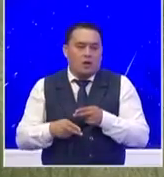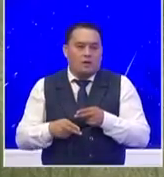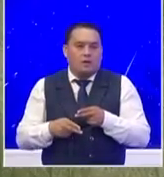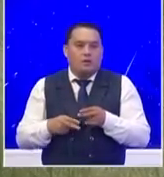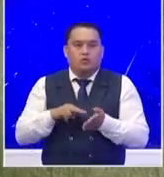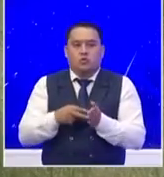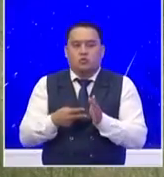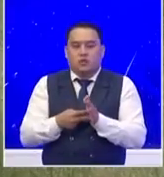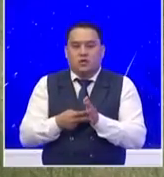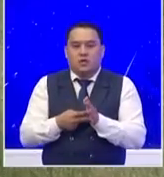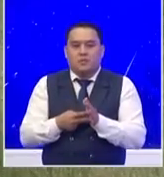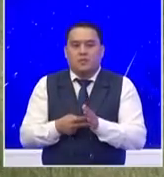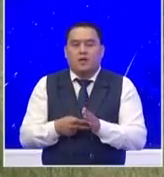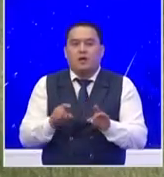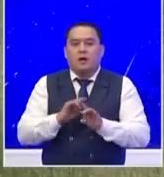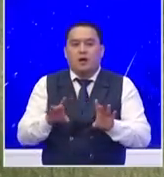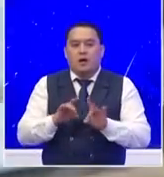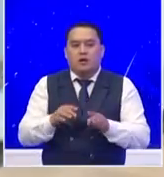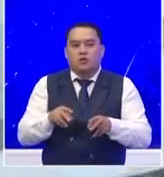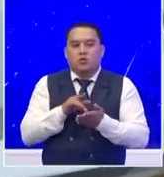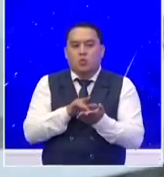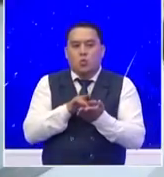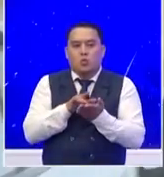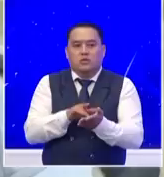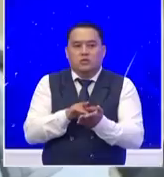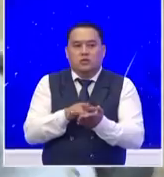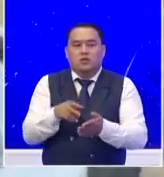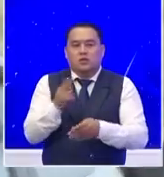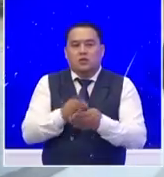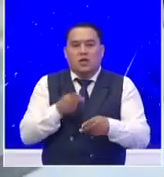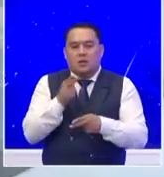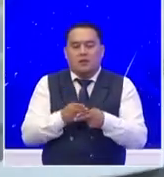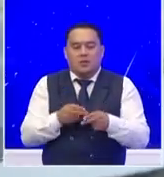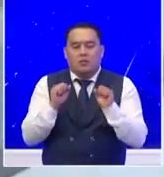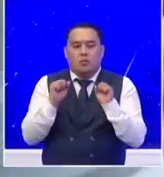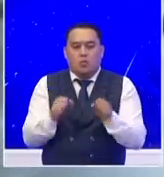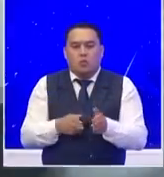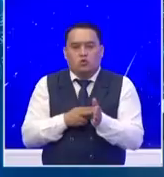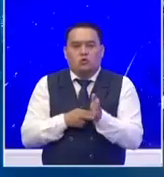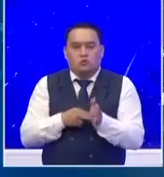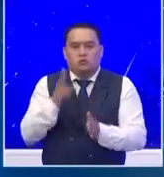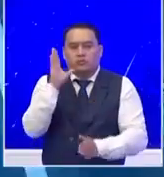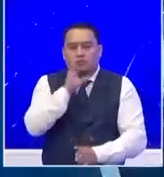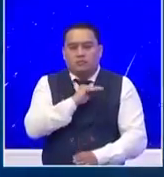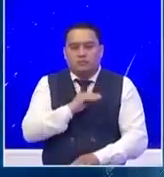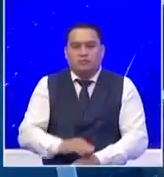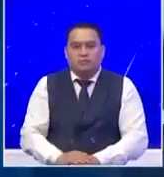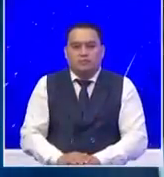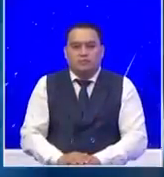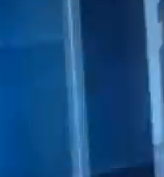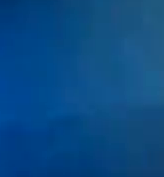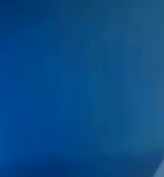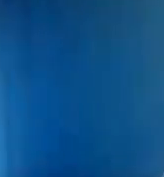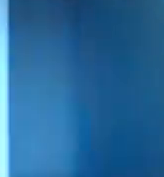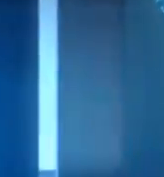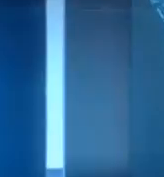биылға жоспарланды. Айта кетейік, туристер су айдынына теміржол бағытымен де барып қайта алады. Амина Құдайберген, Ерлан